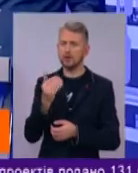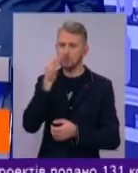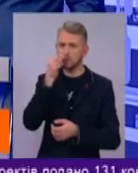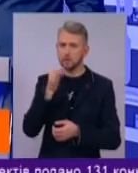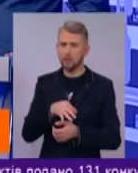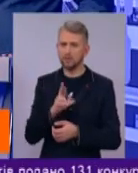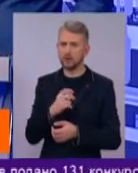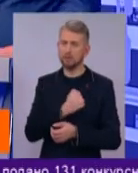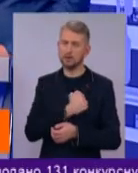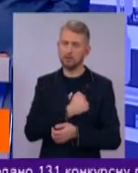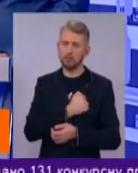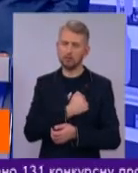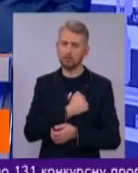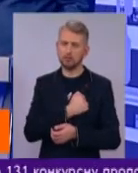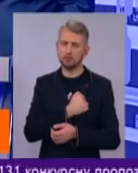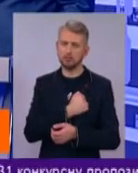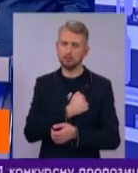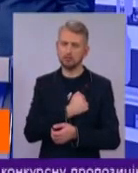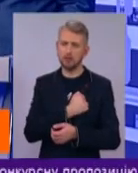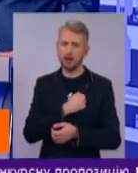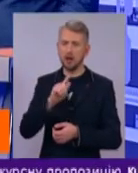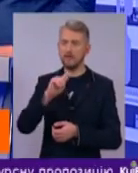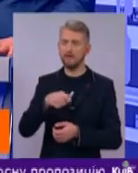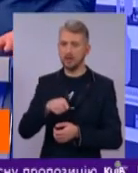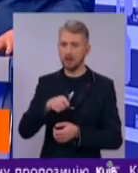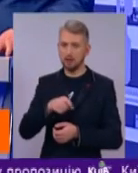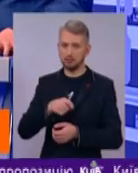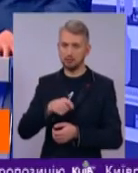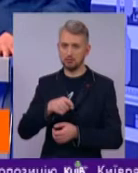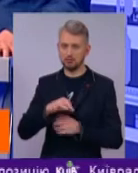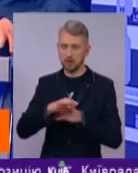досвід як військового, війна на Сході,